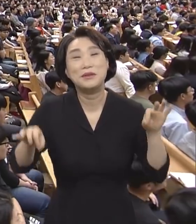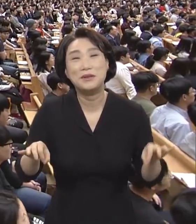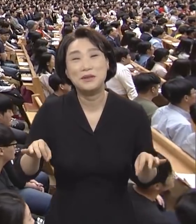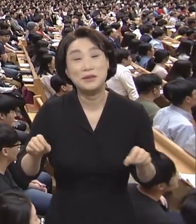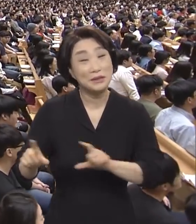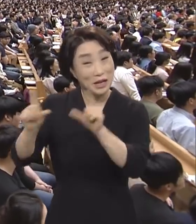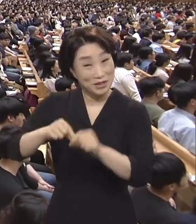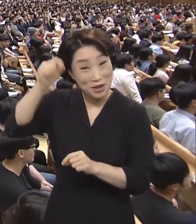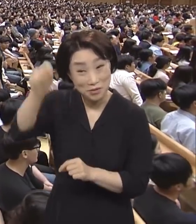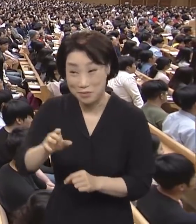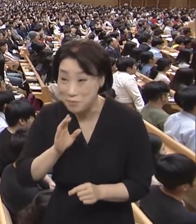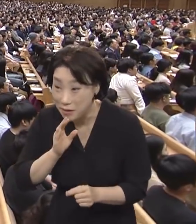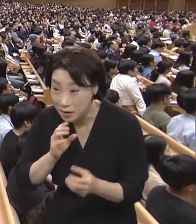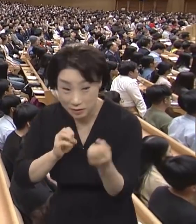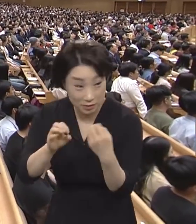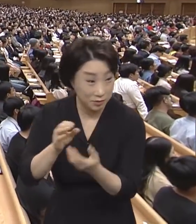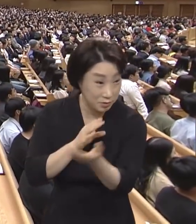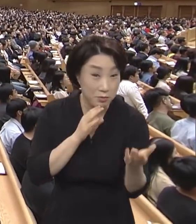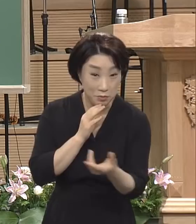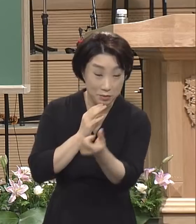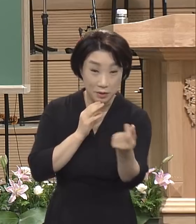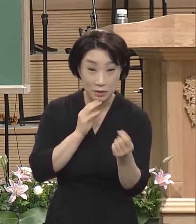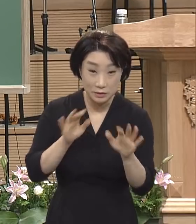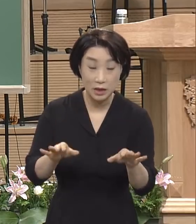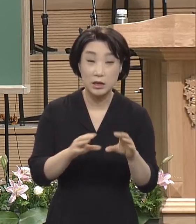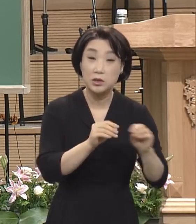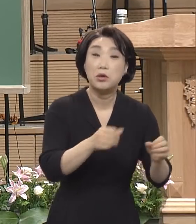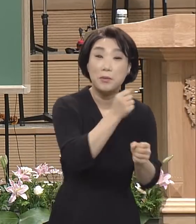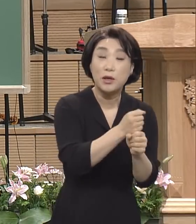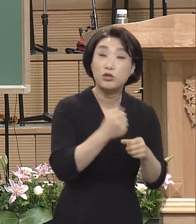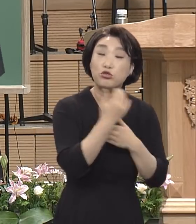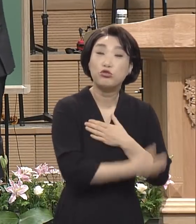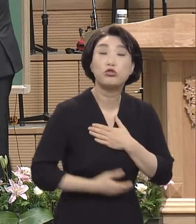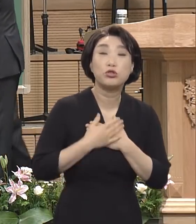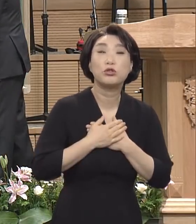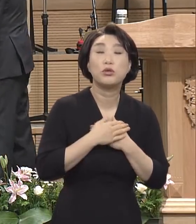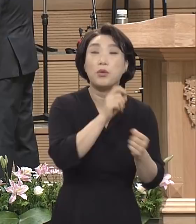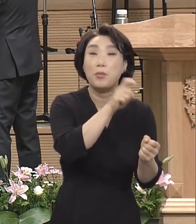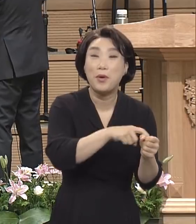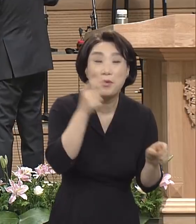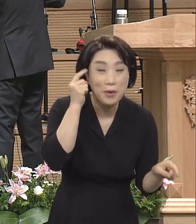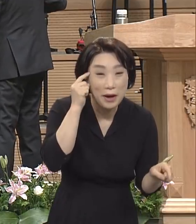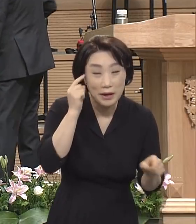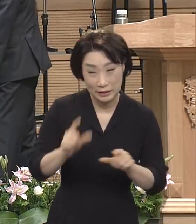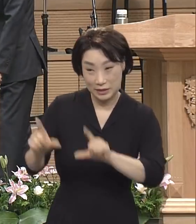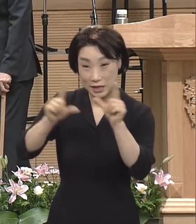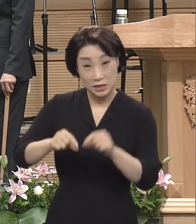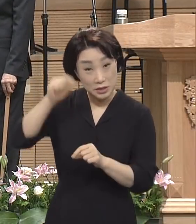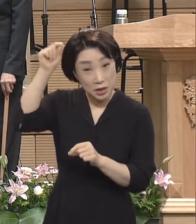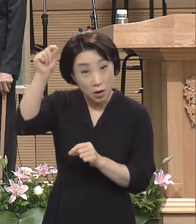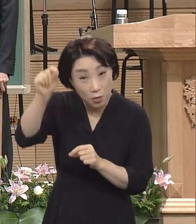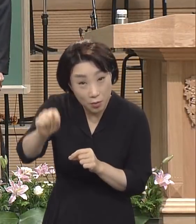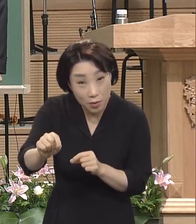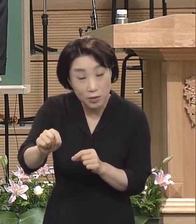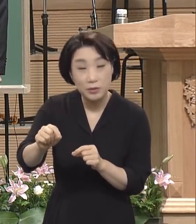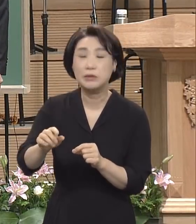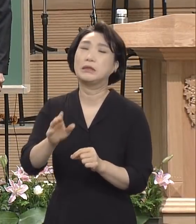그러면 흙으로 만든 육신은 왜 있느냐? 창원히 사는